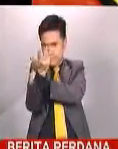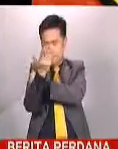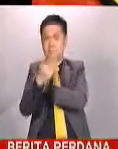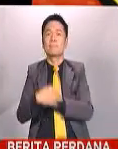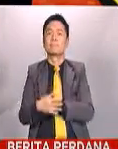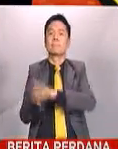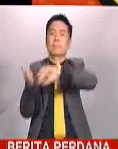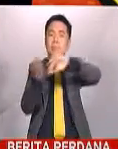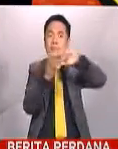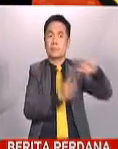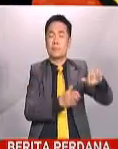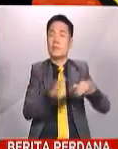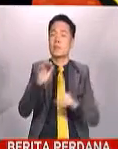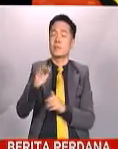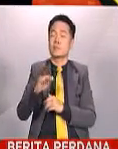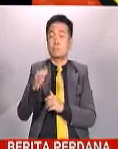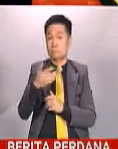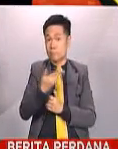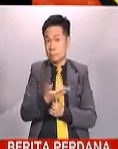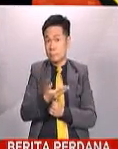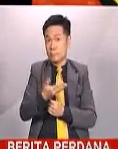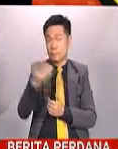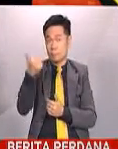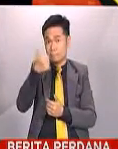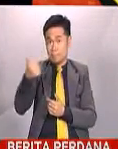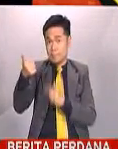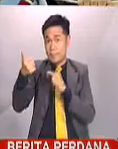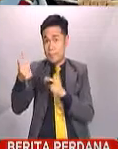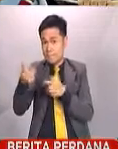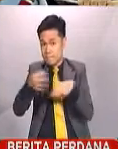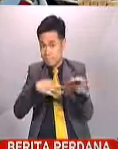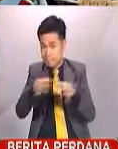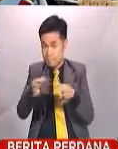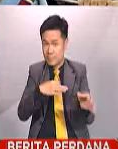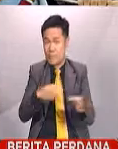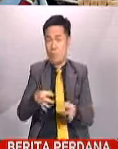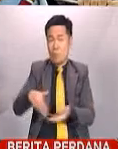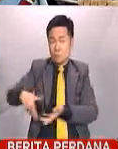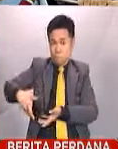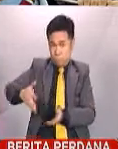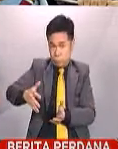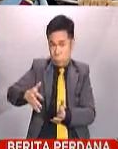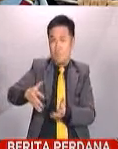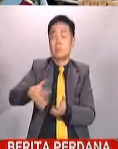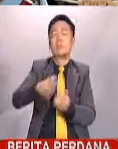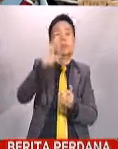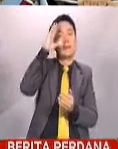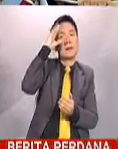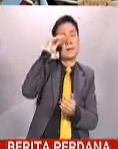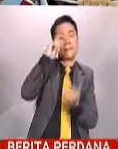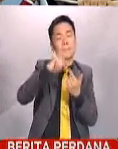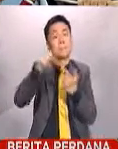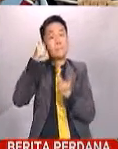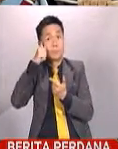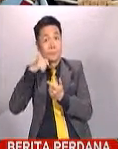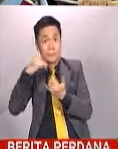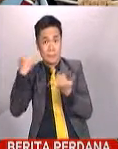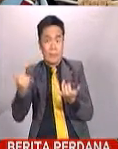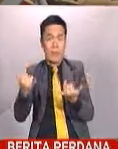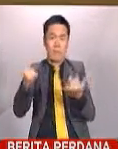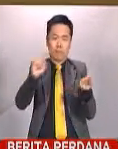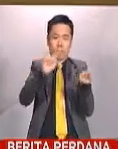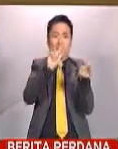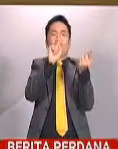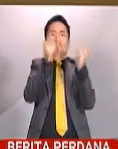Sementara itu, Datuk Shahrul Zaman memaklumkan pasukan rugby 7-11 negara lelaki dan wanita kini dalam proses